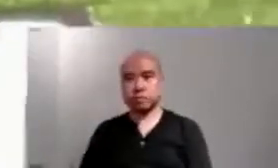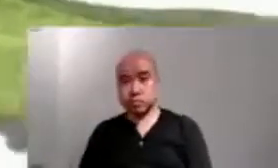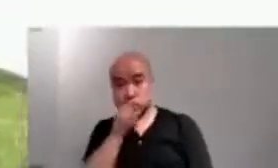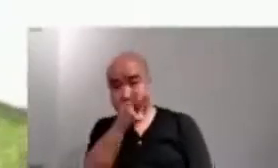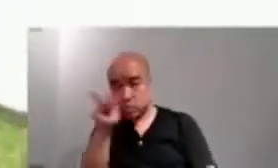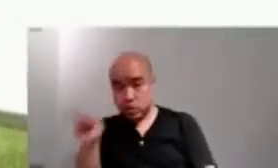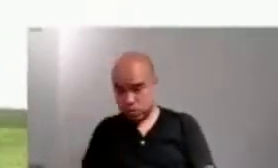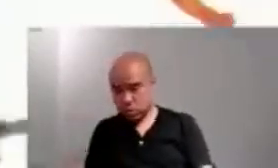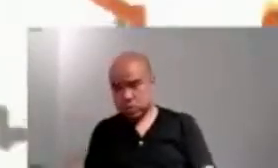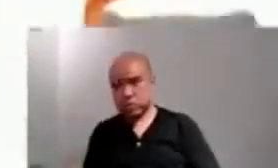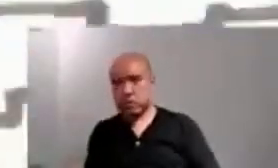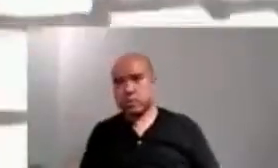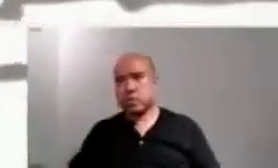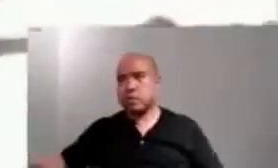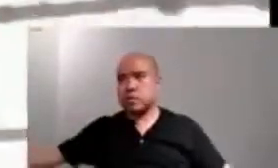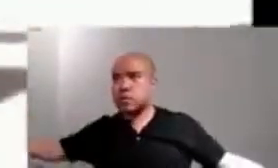同的分布和位置。